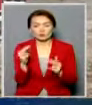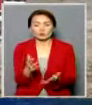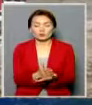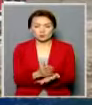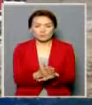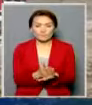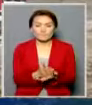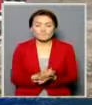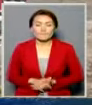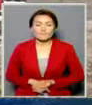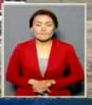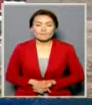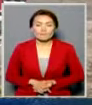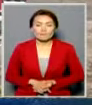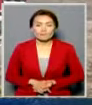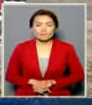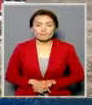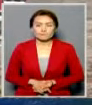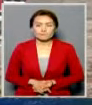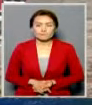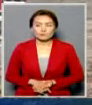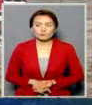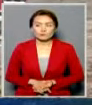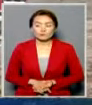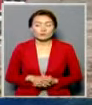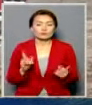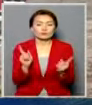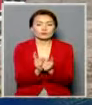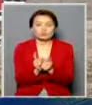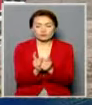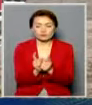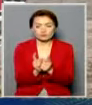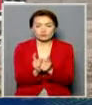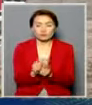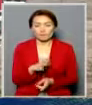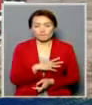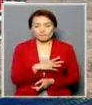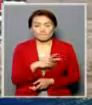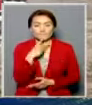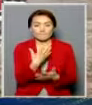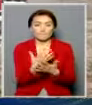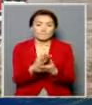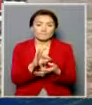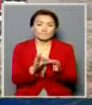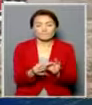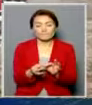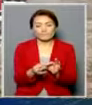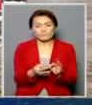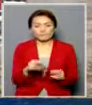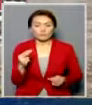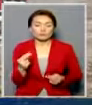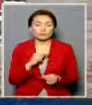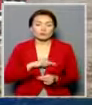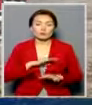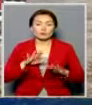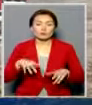Мы ему пока, ну, значит, мы вышли на него, вышли на нас, показал его отец, да, получилось наоборот,